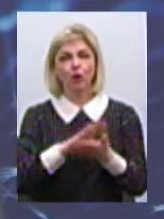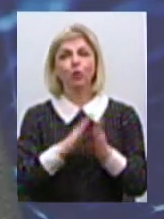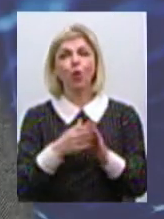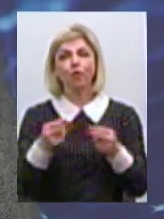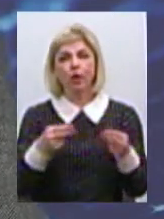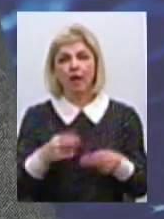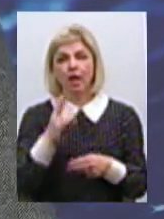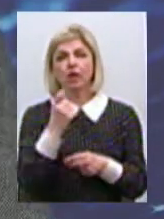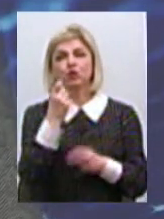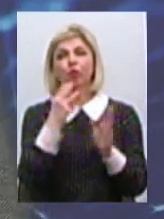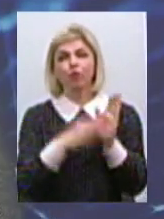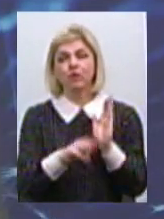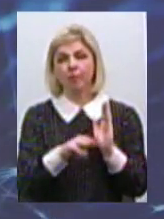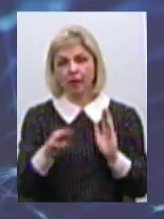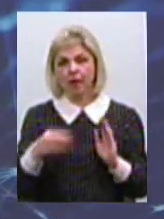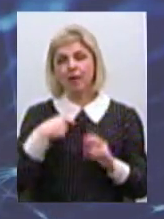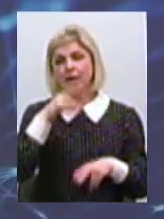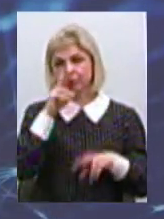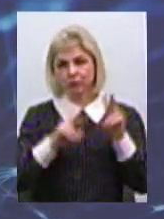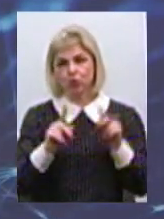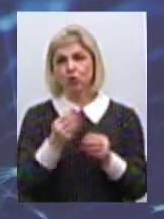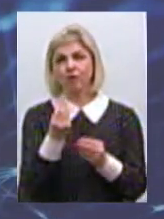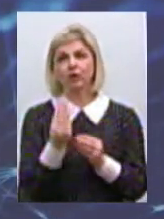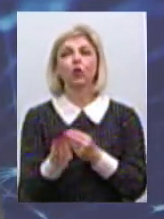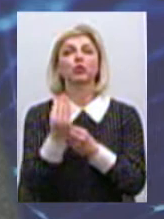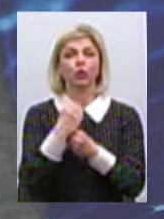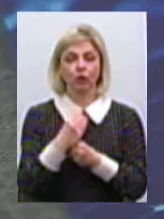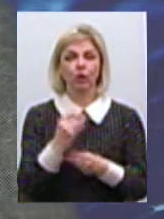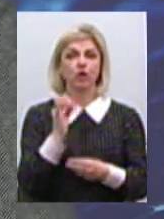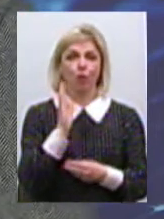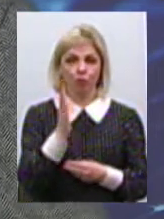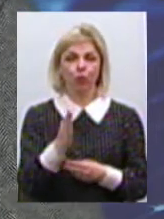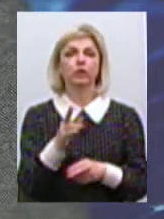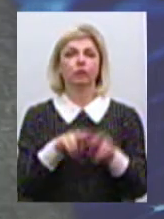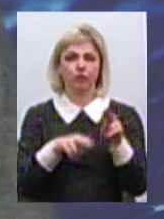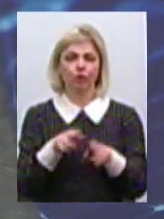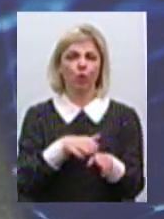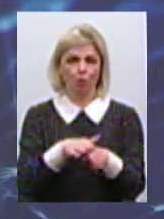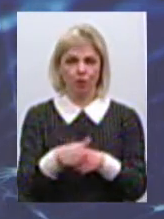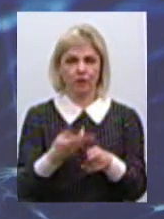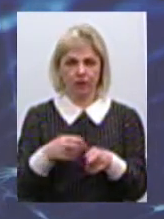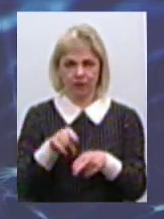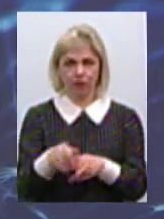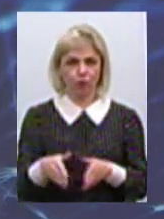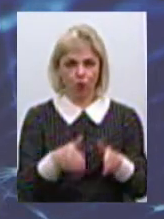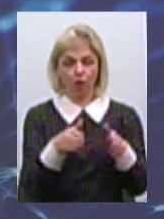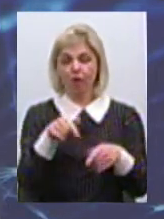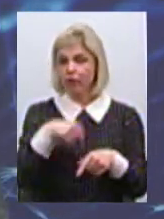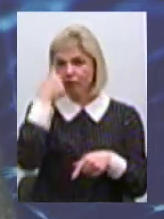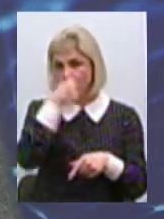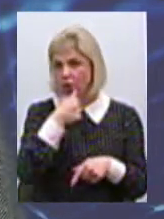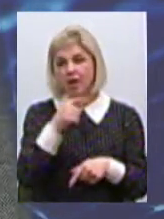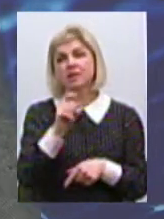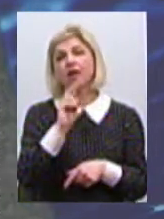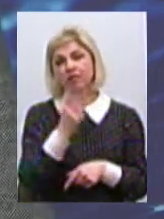180 мільйонів. Я сподіваюся, що нам ще фінансування додадуть. І ми вибудуємо повністю цю дорогу. Не в цьому році, звісно, але там за